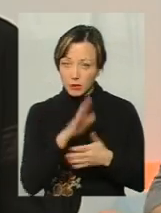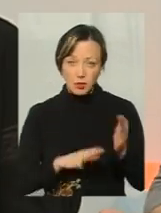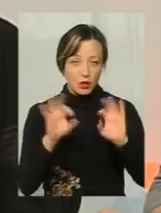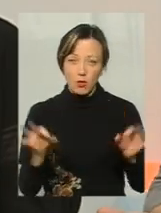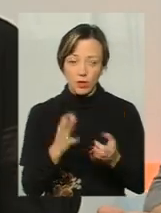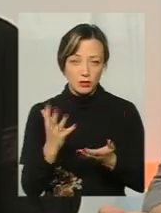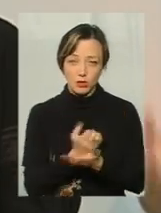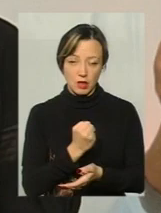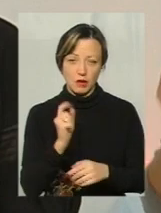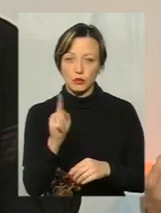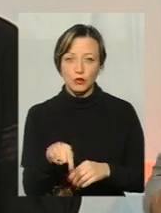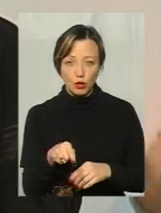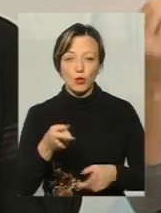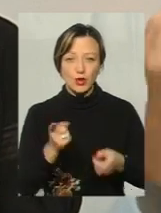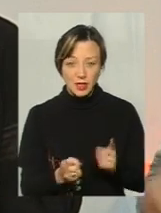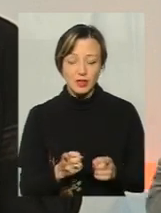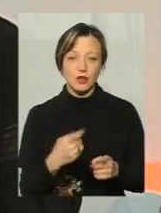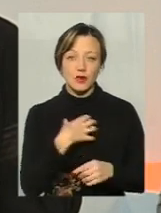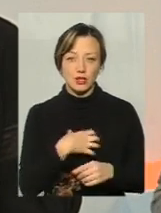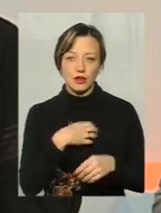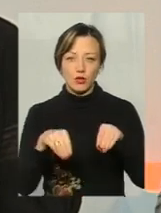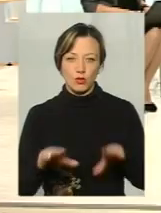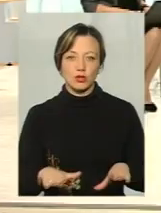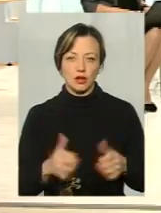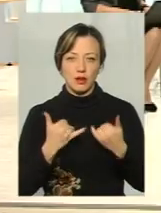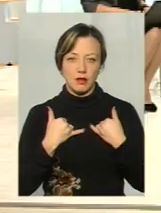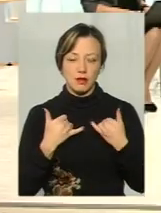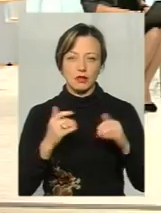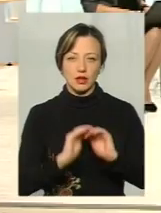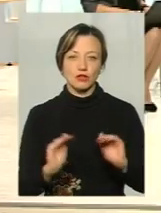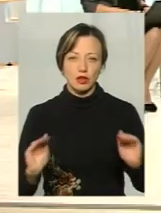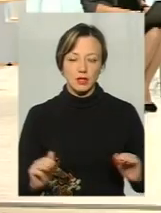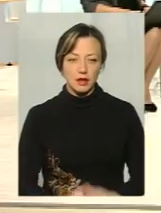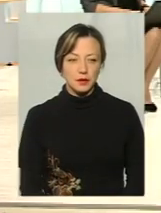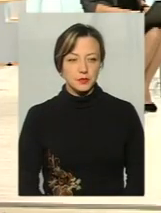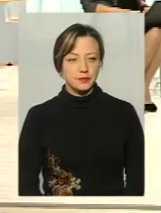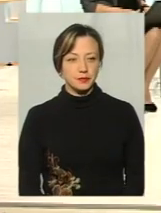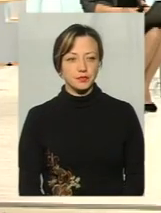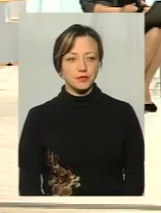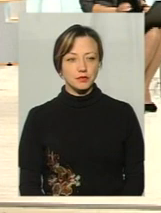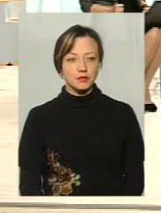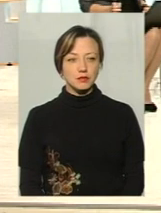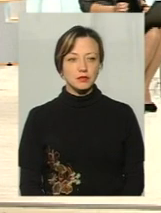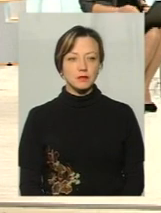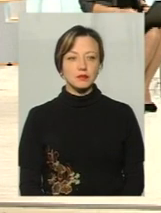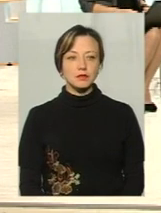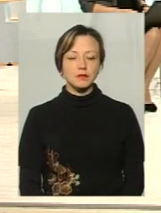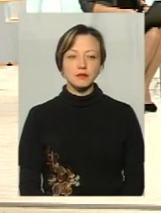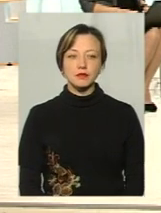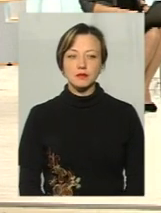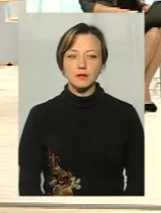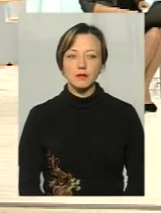ніколи не досягнемо того дійсно важливого рішення для нас і для наших дітей. Ми насправді також були